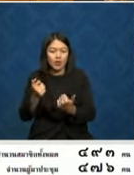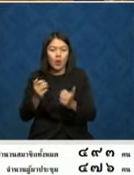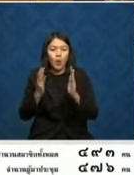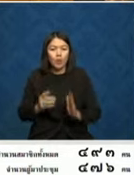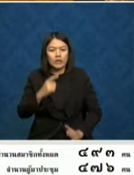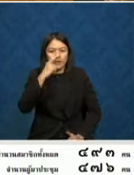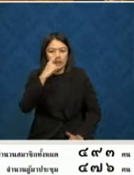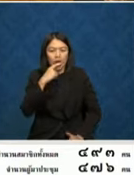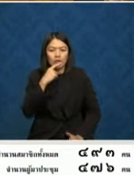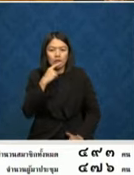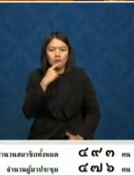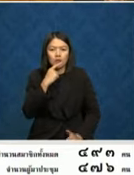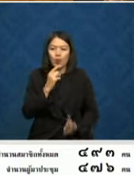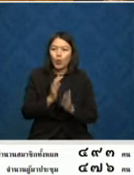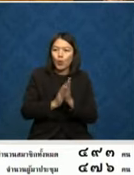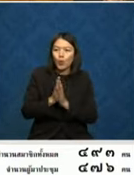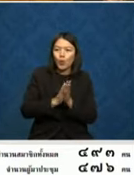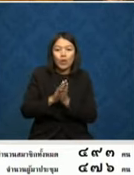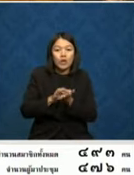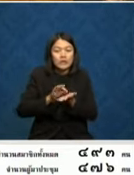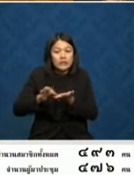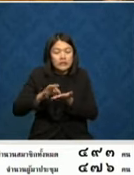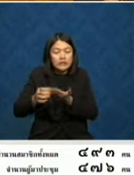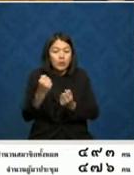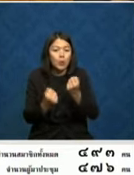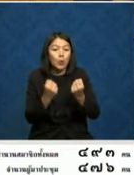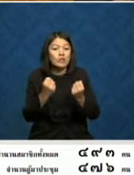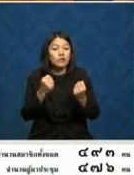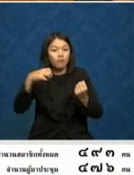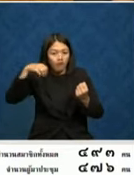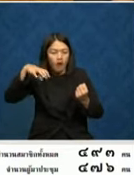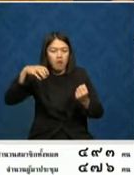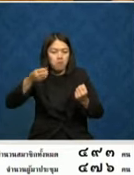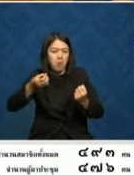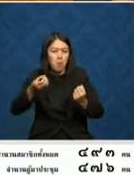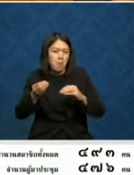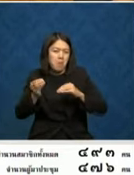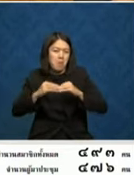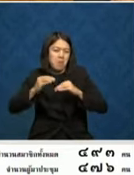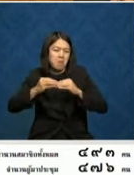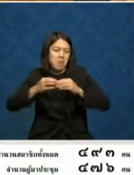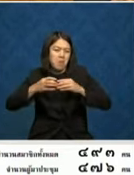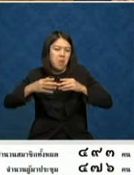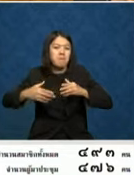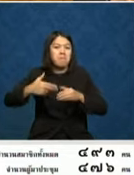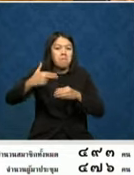ไทยเริ่มเข้ามาหันมาใช้รถที่เป็นรถไฟฟ้าซึ่งประหยัดทั้